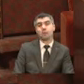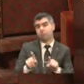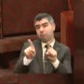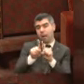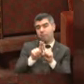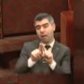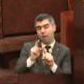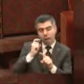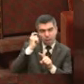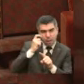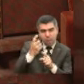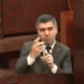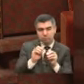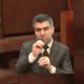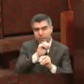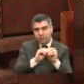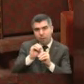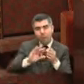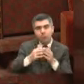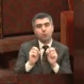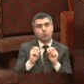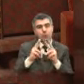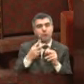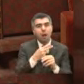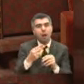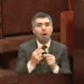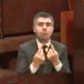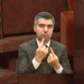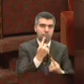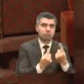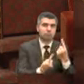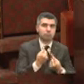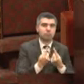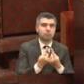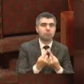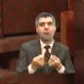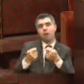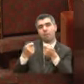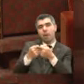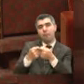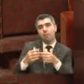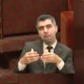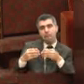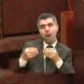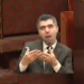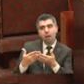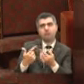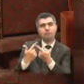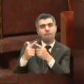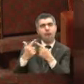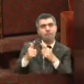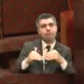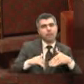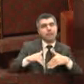ديالها ونشوفوا واش ممكنة أو غير ممكنة، بحال اللي درنا في عين الدالية، بحال اللي درنا في توشطات، بحال اللي درنا في ليكسوس، وهذه كلها